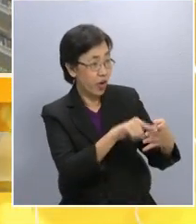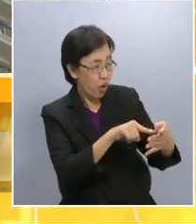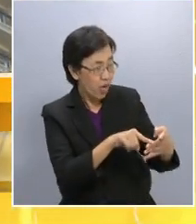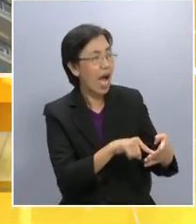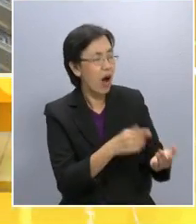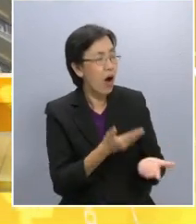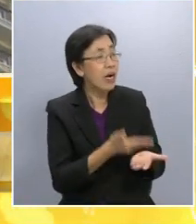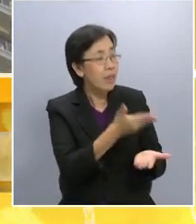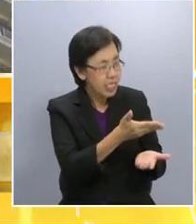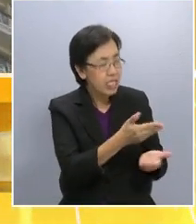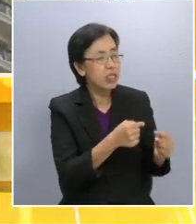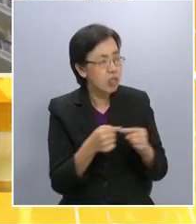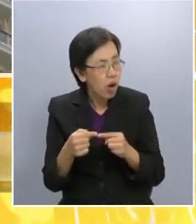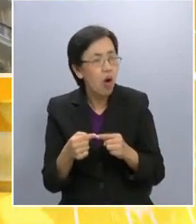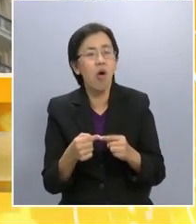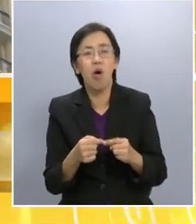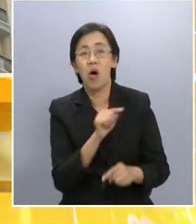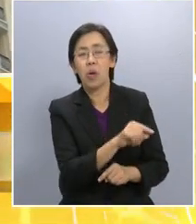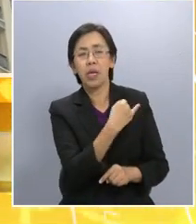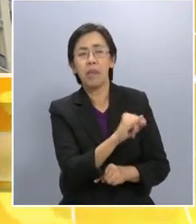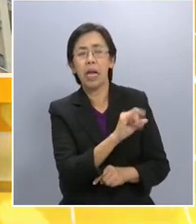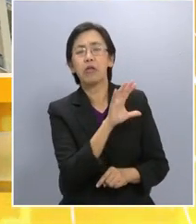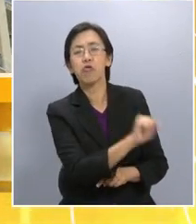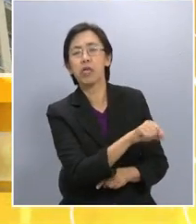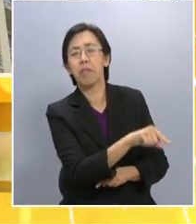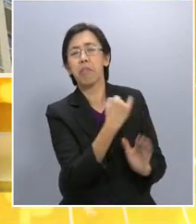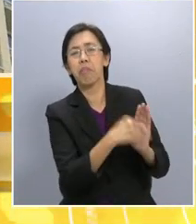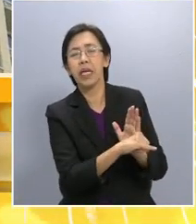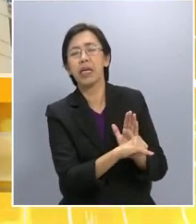อภิวัฒน์กดผิด 1ในคดีแกนนำสำคัญของคดี Forexอัน